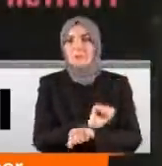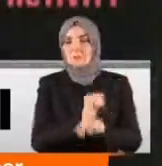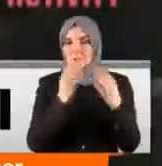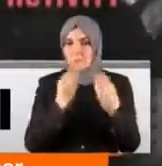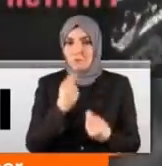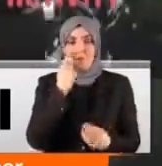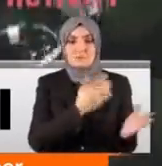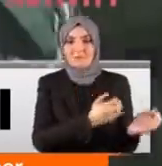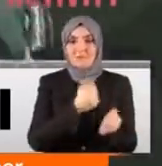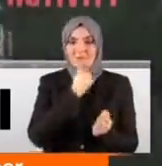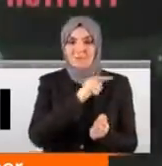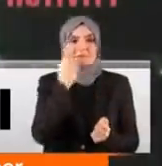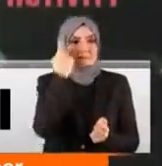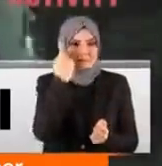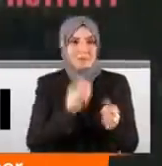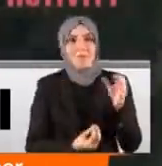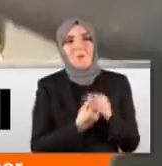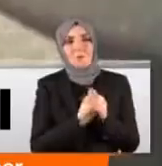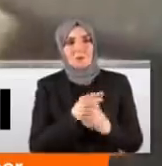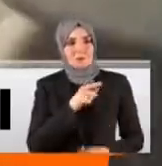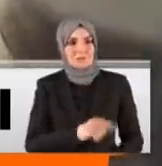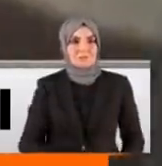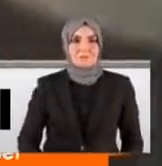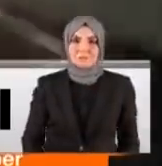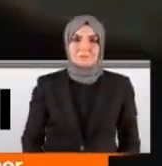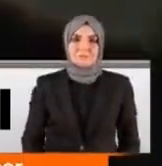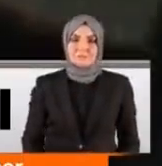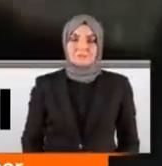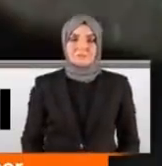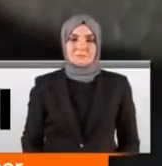alınan adamın Akli dengesinin yerinde olmadığı ortaya çıktı